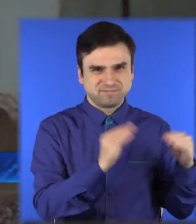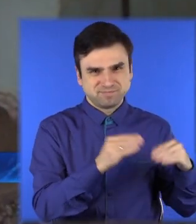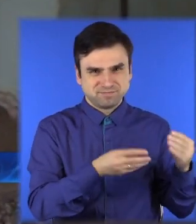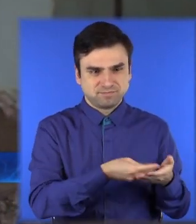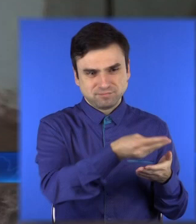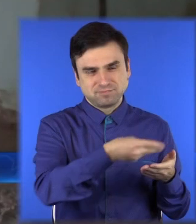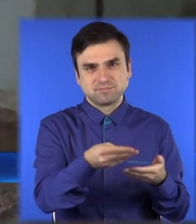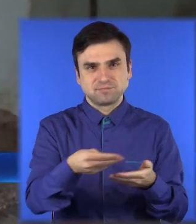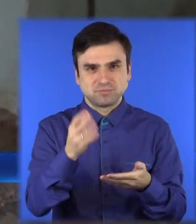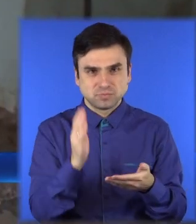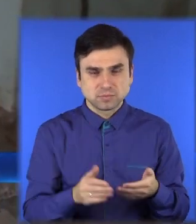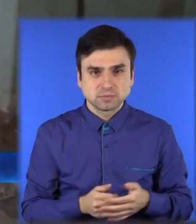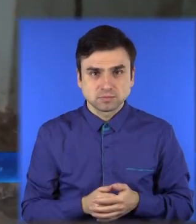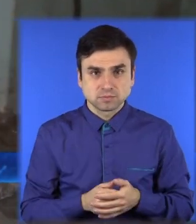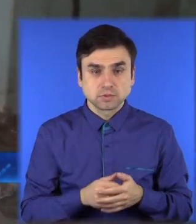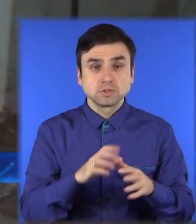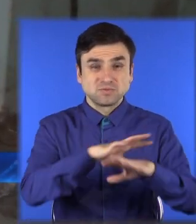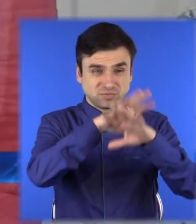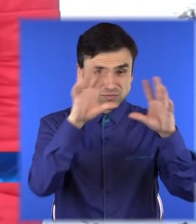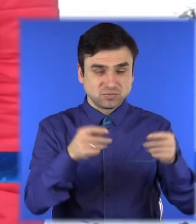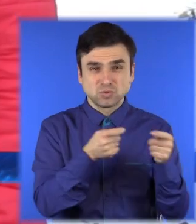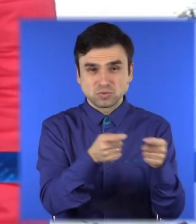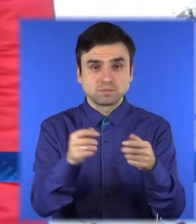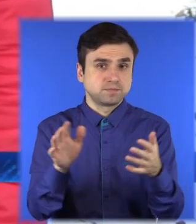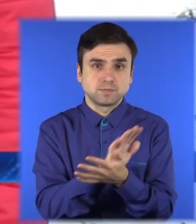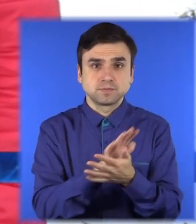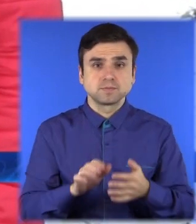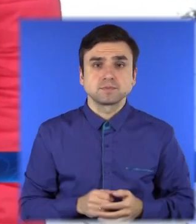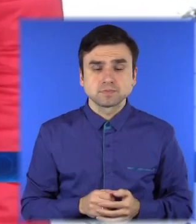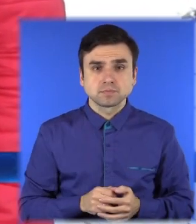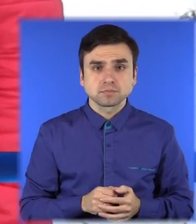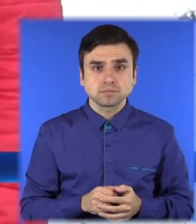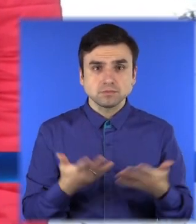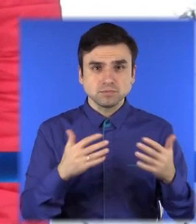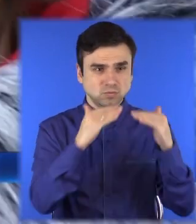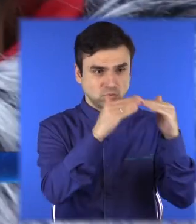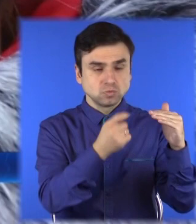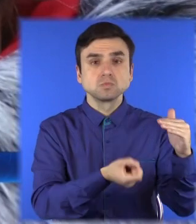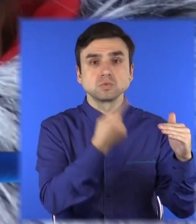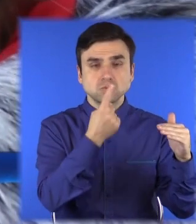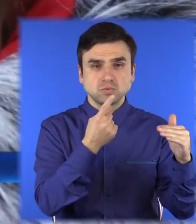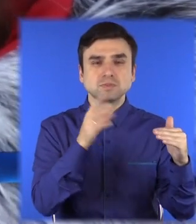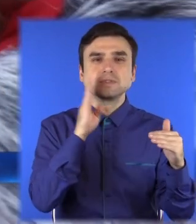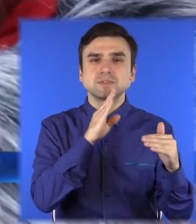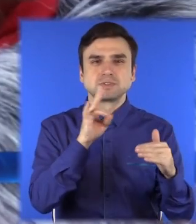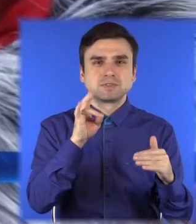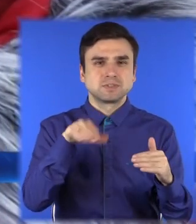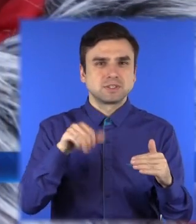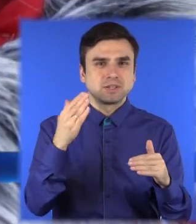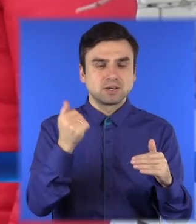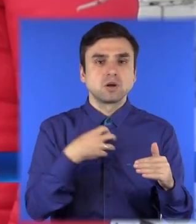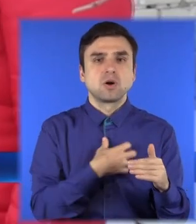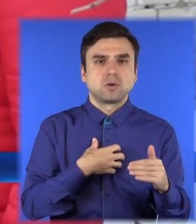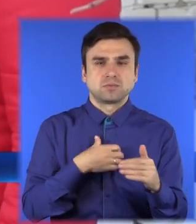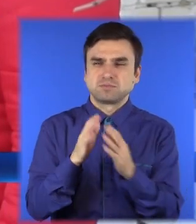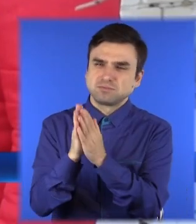пищи. То есть это все происходит бесплатно. Цю будівлю випросила в райраді Наталя. Жінка майже рік опікується